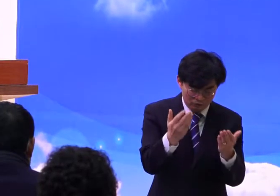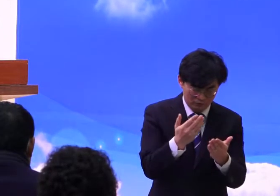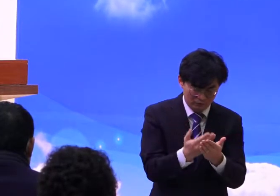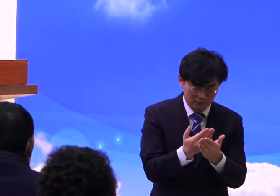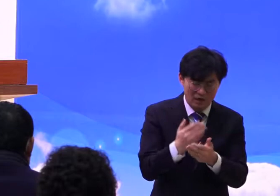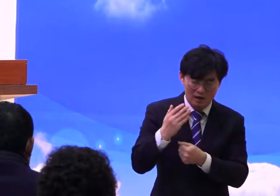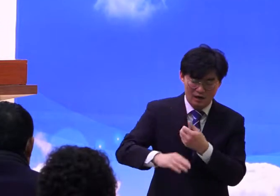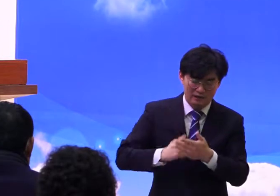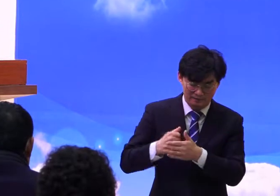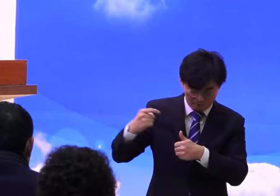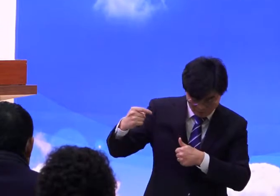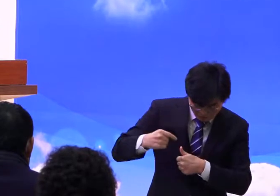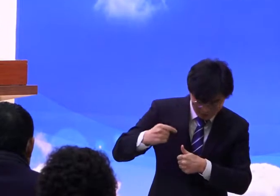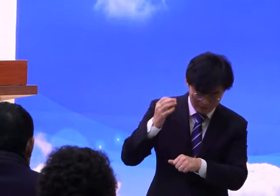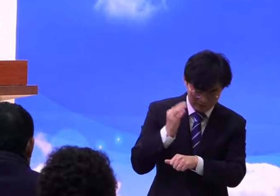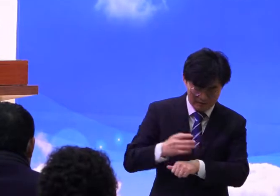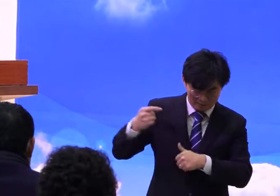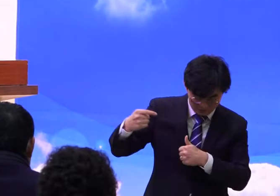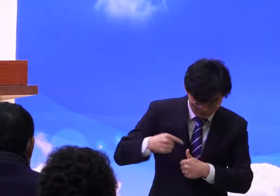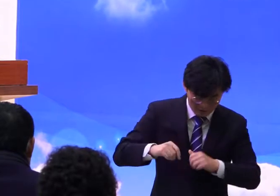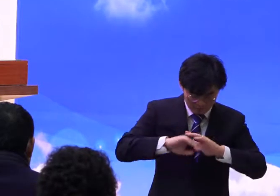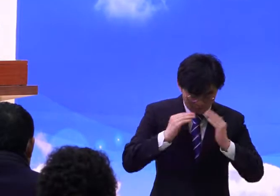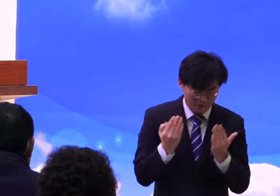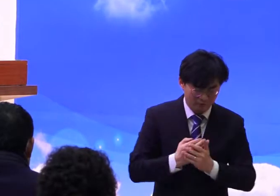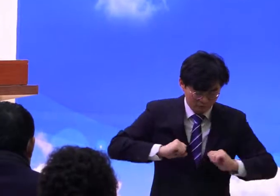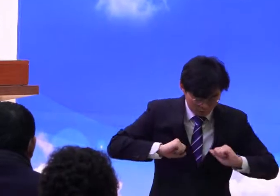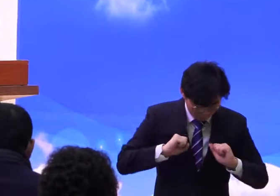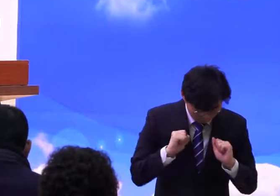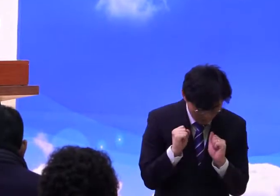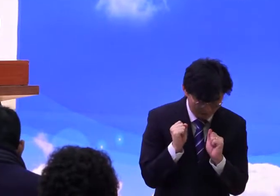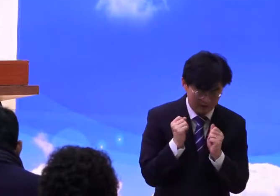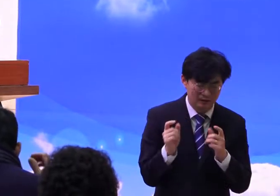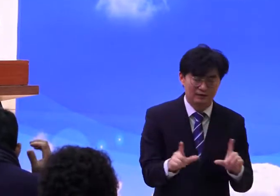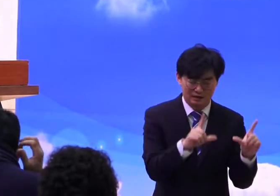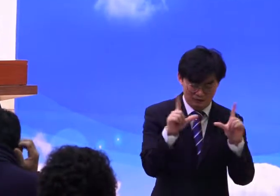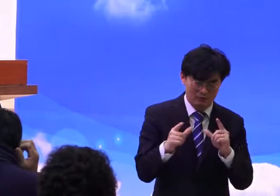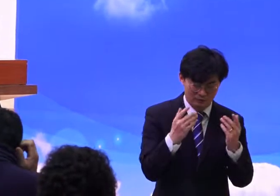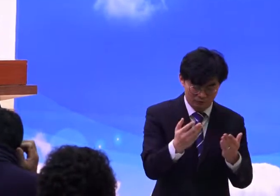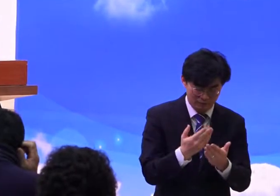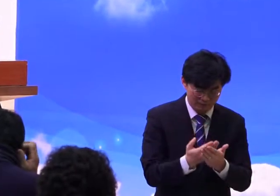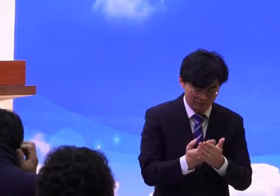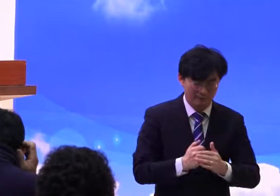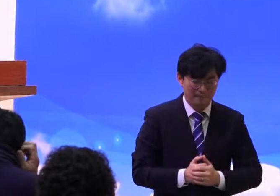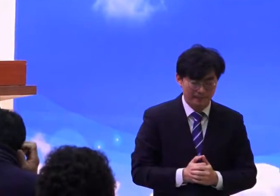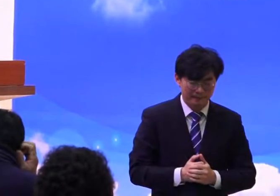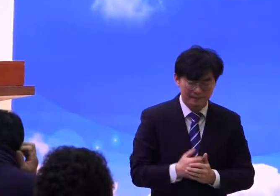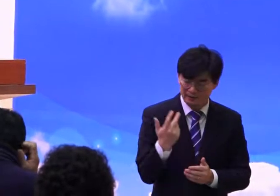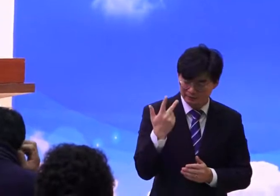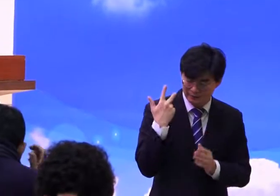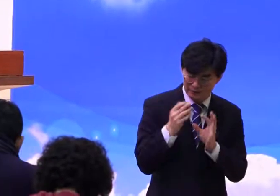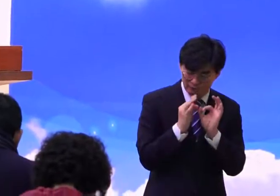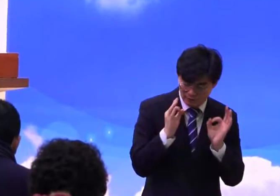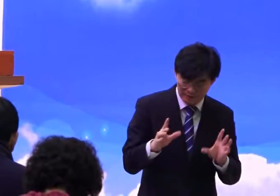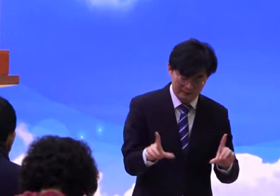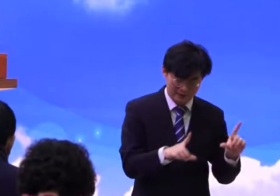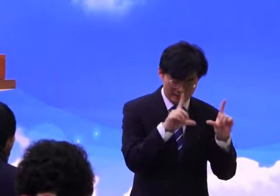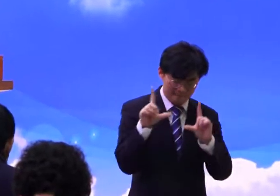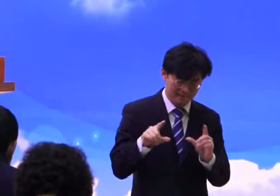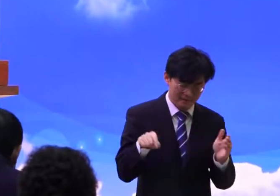순종하면서 하나님께서 내려주시는 하늘의 은혜와 복으로 살아가게 하여 주시옵소서. 지난 한 주간의 삶